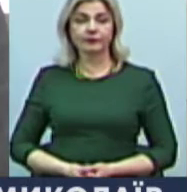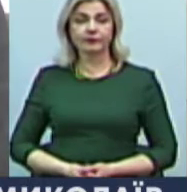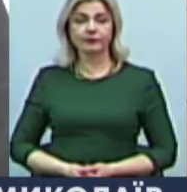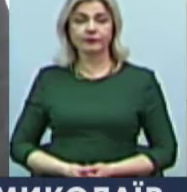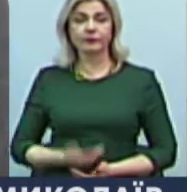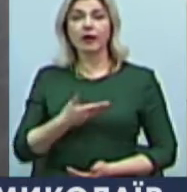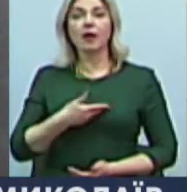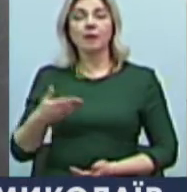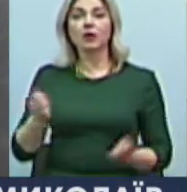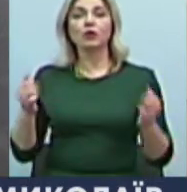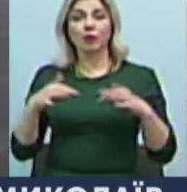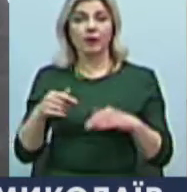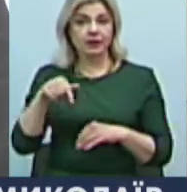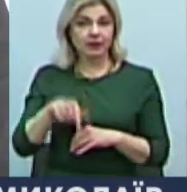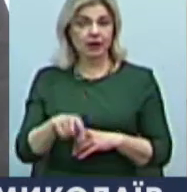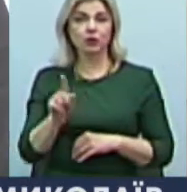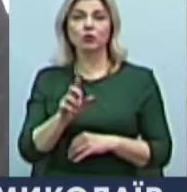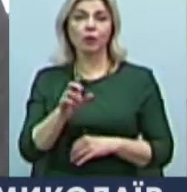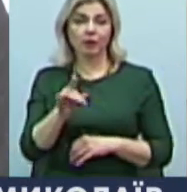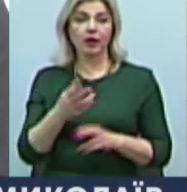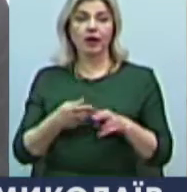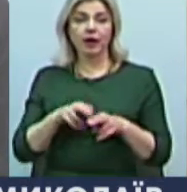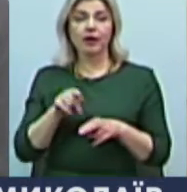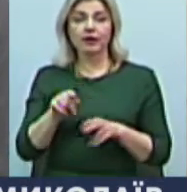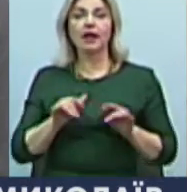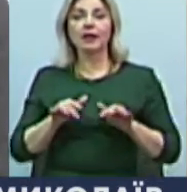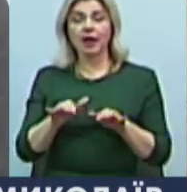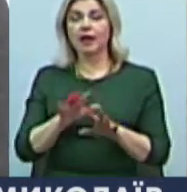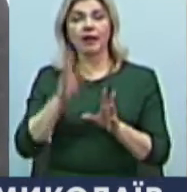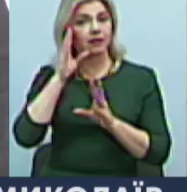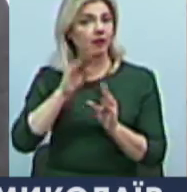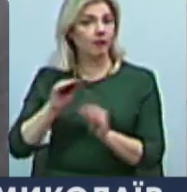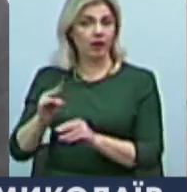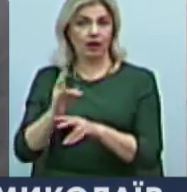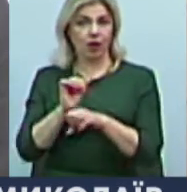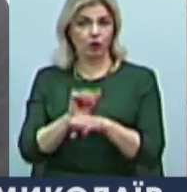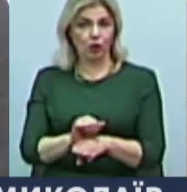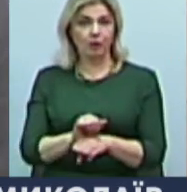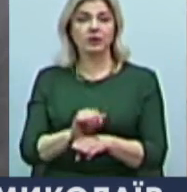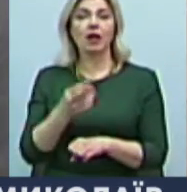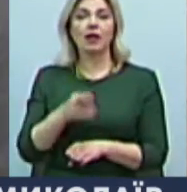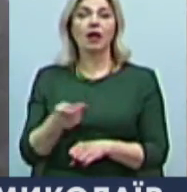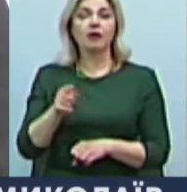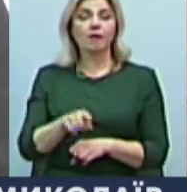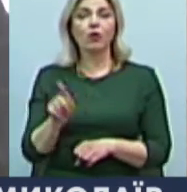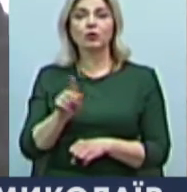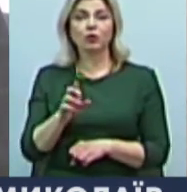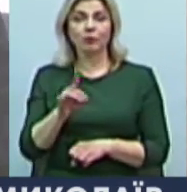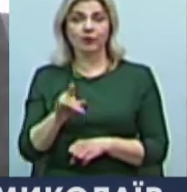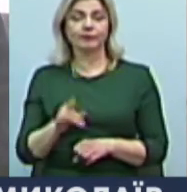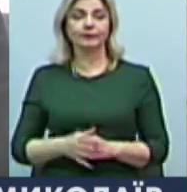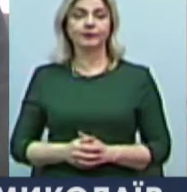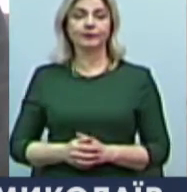Ми зібрались тут для того, щоб це діло не спустили на тормозах, для того, щоб